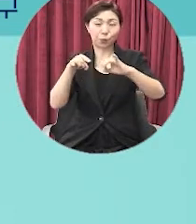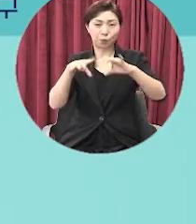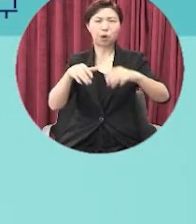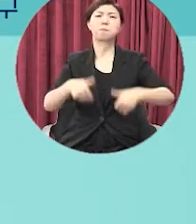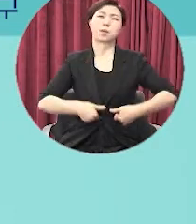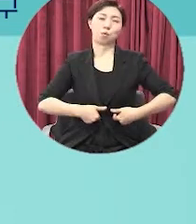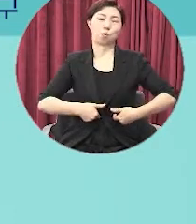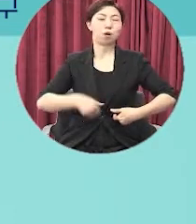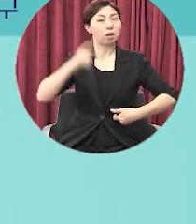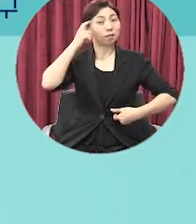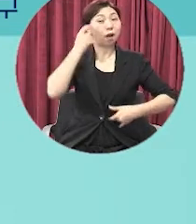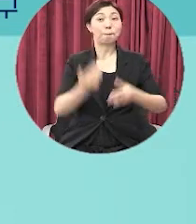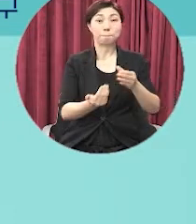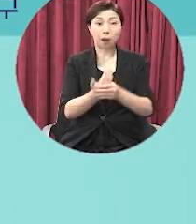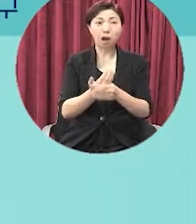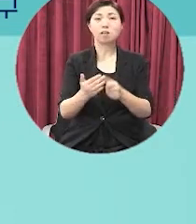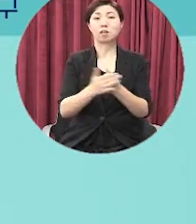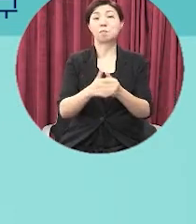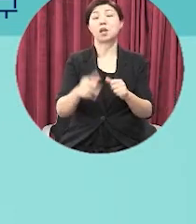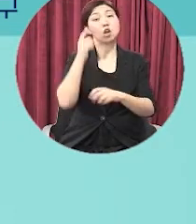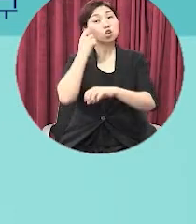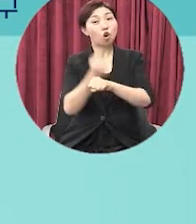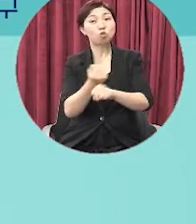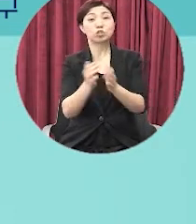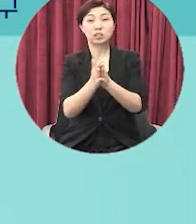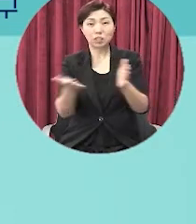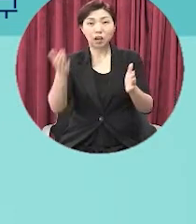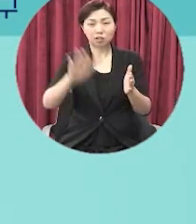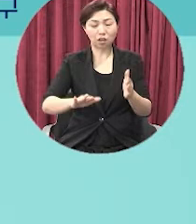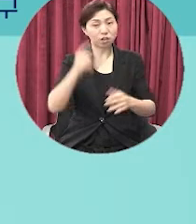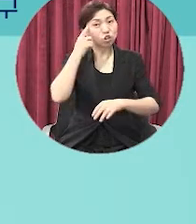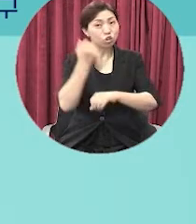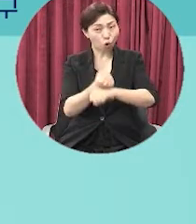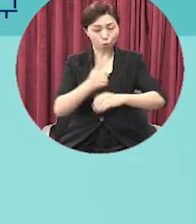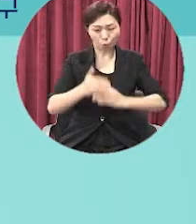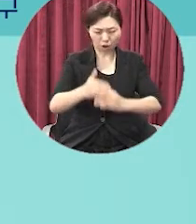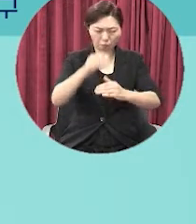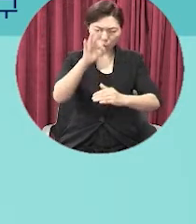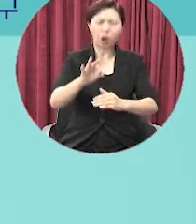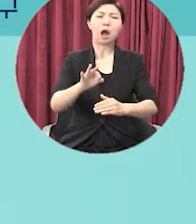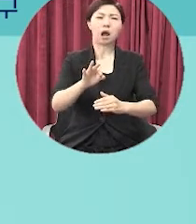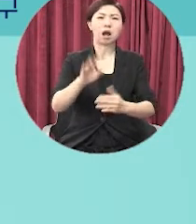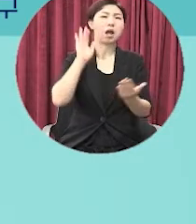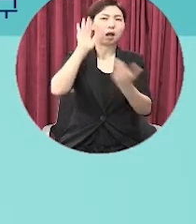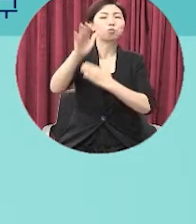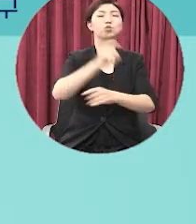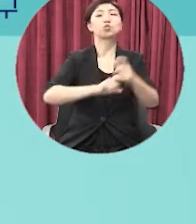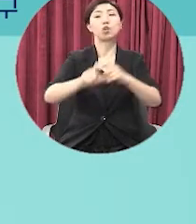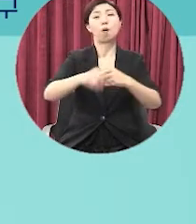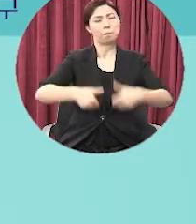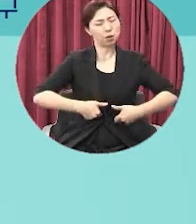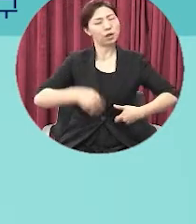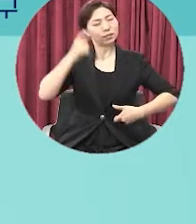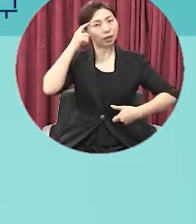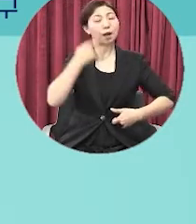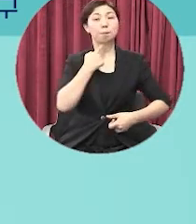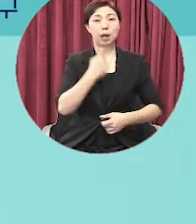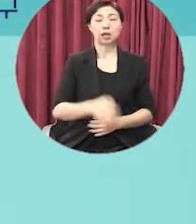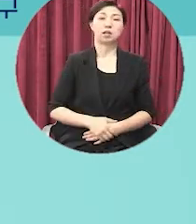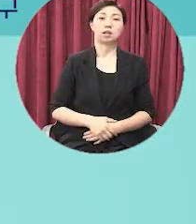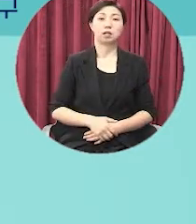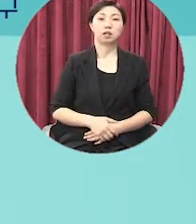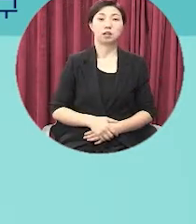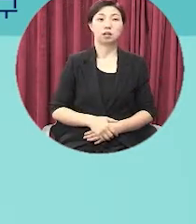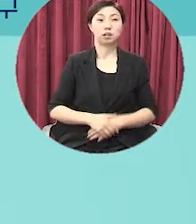시작했는데 이 과정을 통해서 1 좀 우리가 이런 일을 거 진지하게 할 수 있는 좋은 계기가 됐다고 생각을 하구요 아래